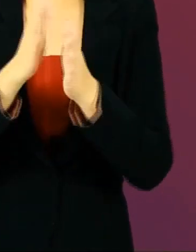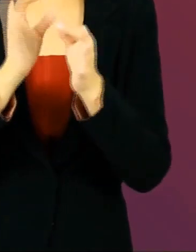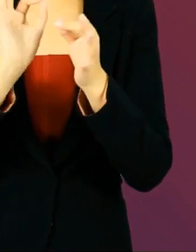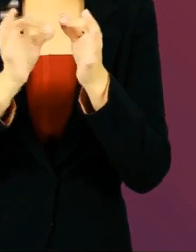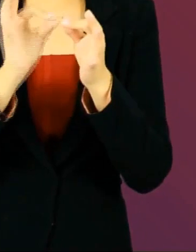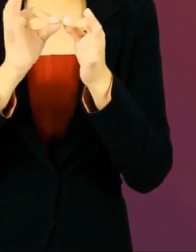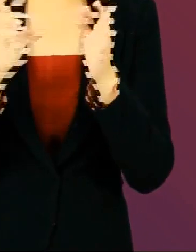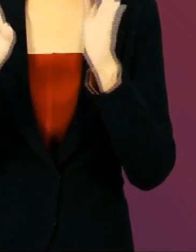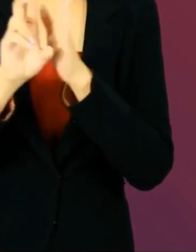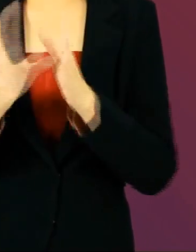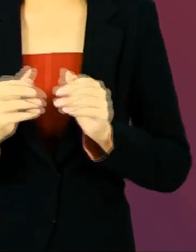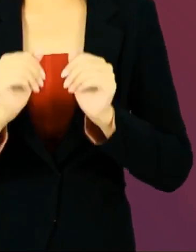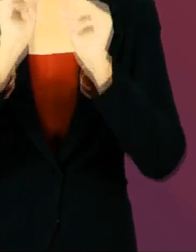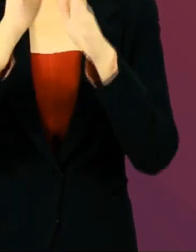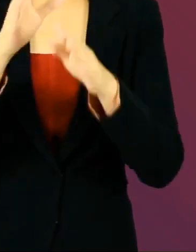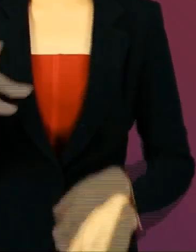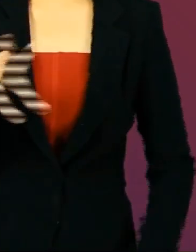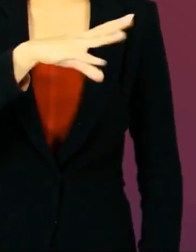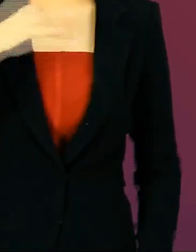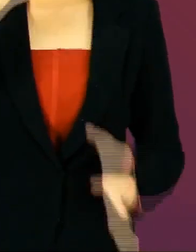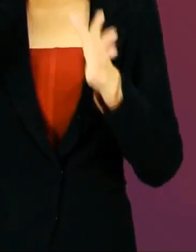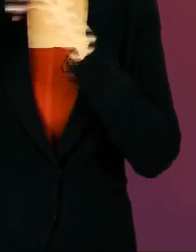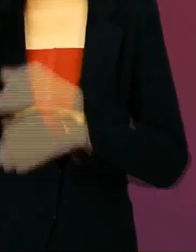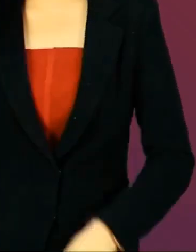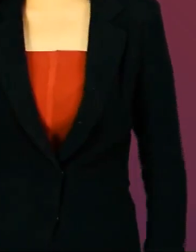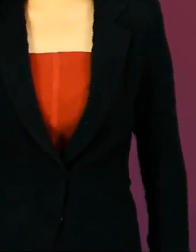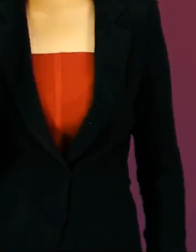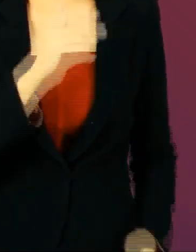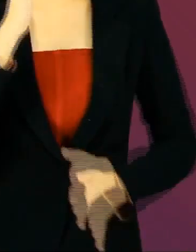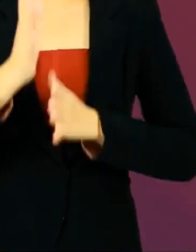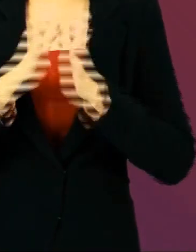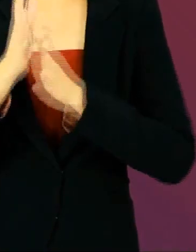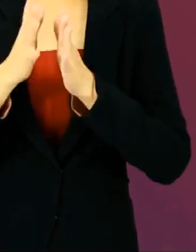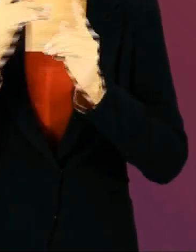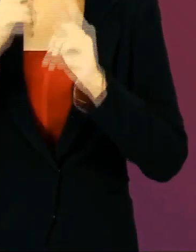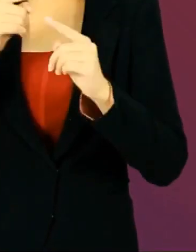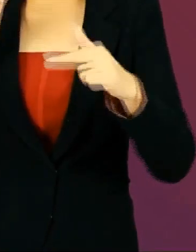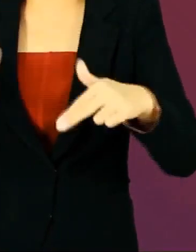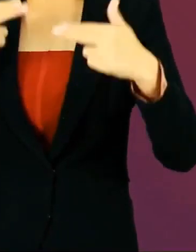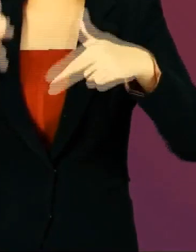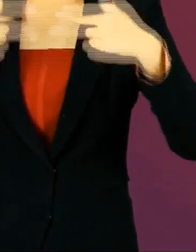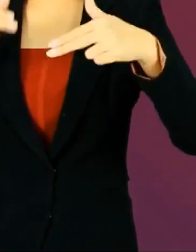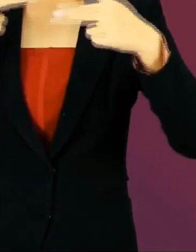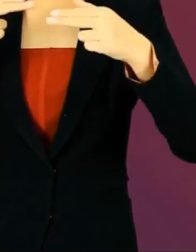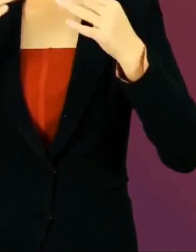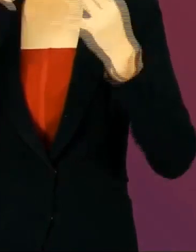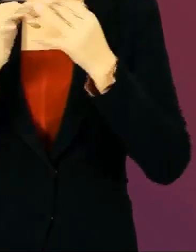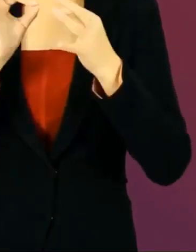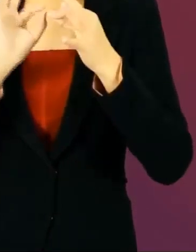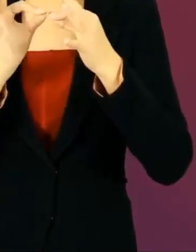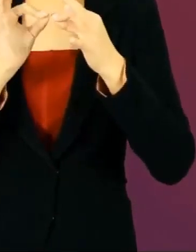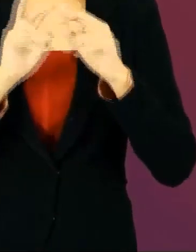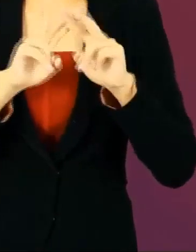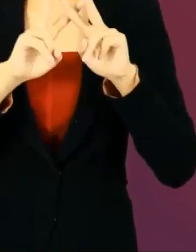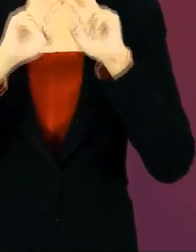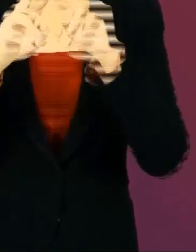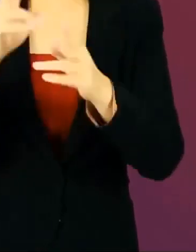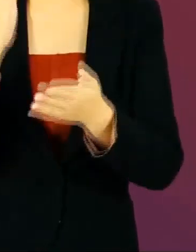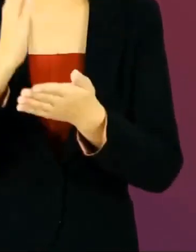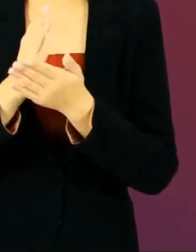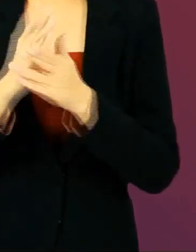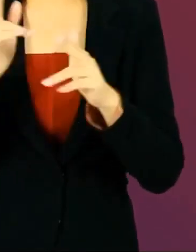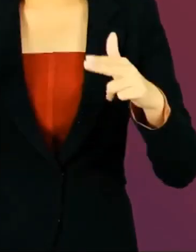Бид, доло хонгийн өдөр бүр Дохиоңын хелний видео дудлаг хүлэн овч онлайн хелмерчий өлчилгей өцөөлч байна.